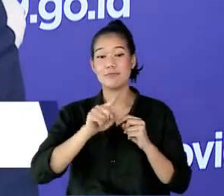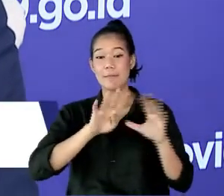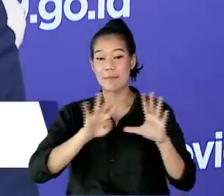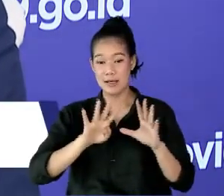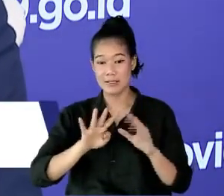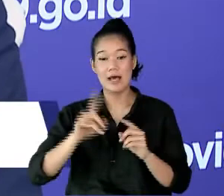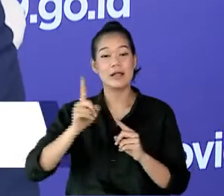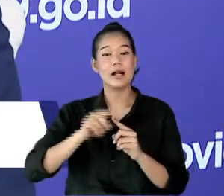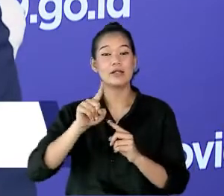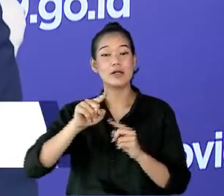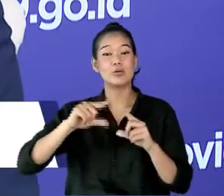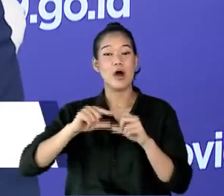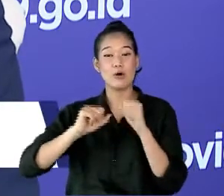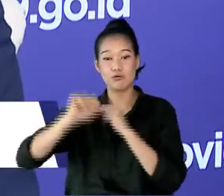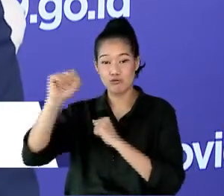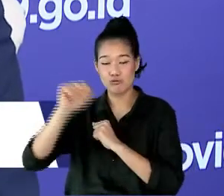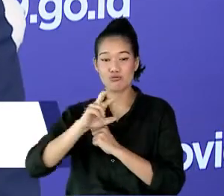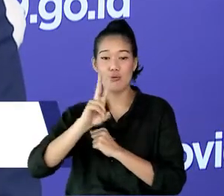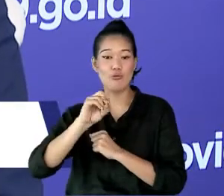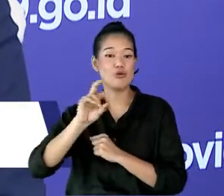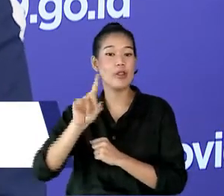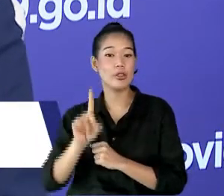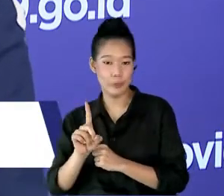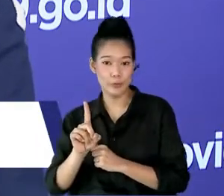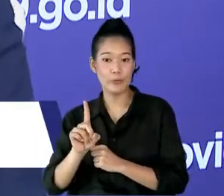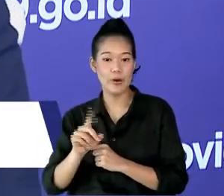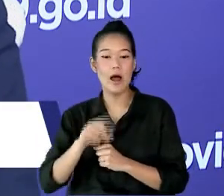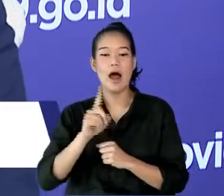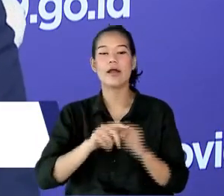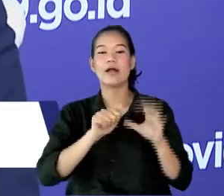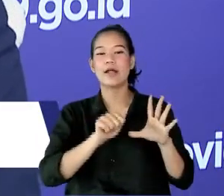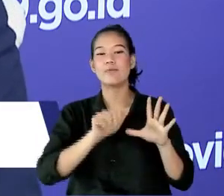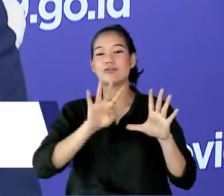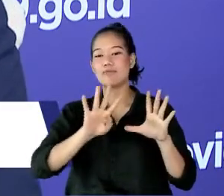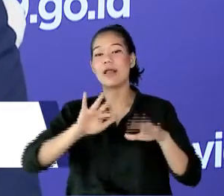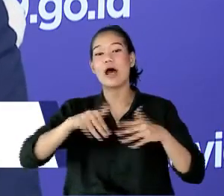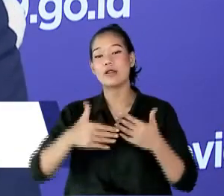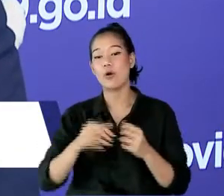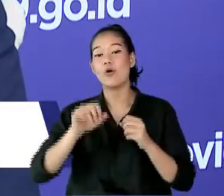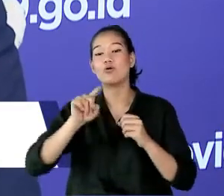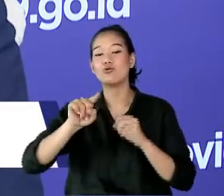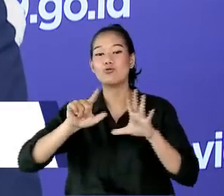per 1 Agustus 2021, 69 atau